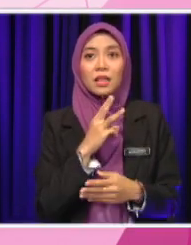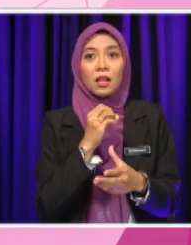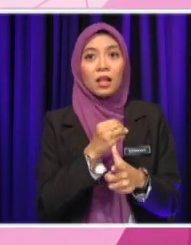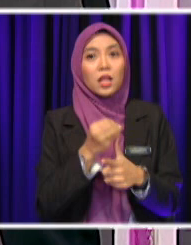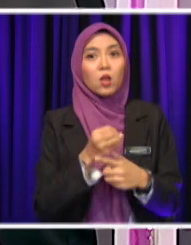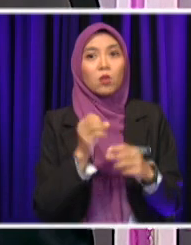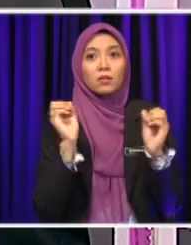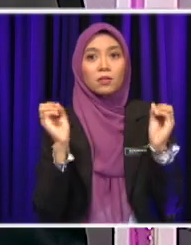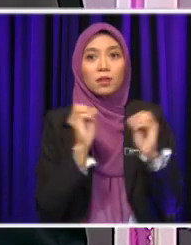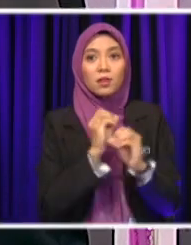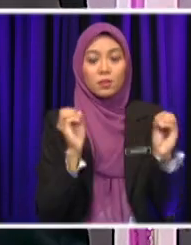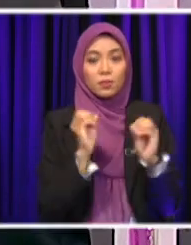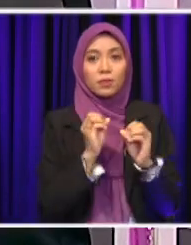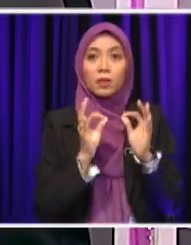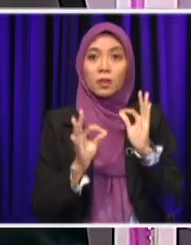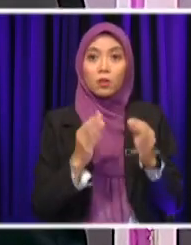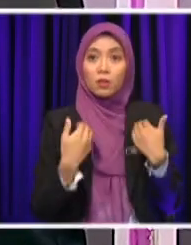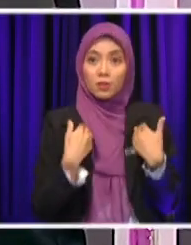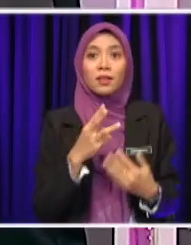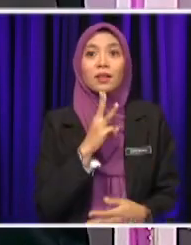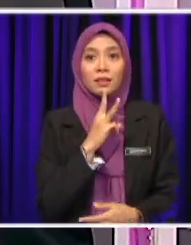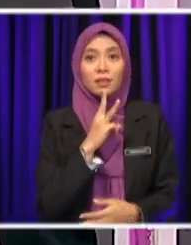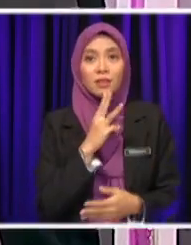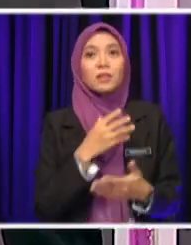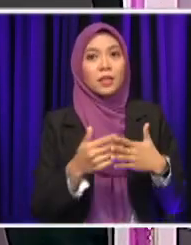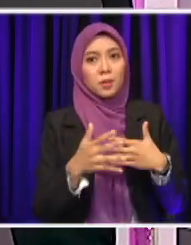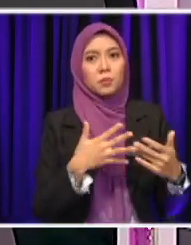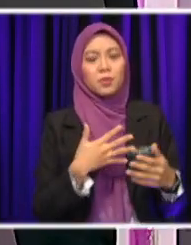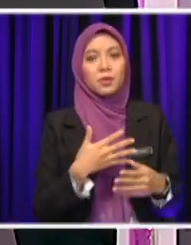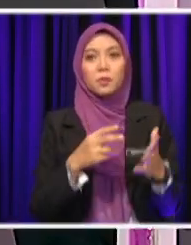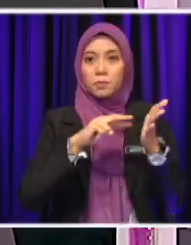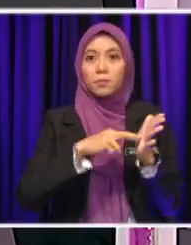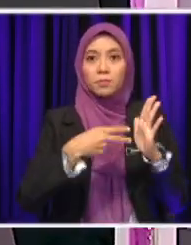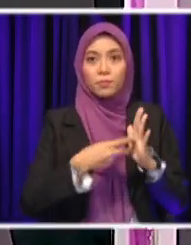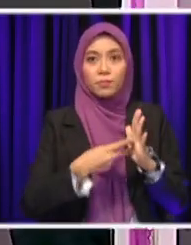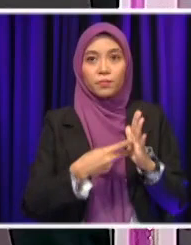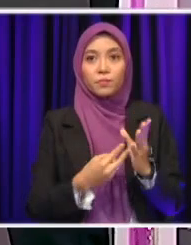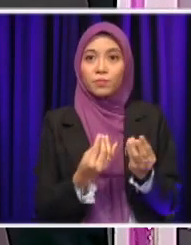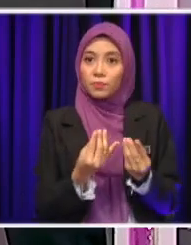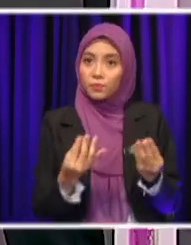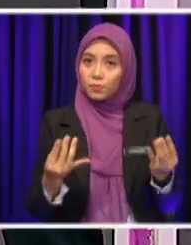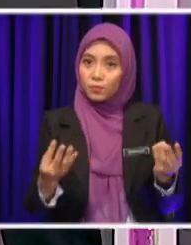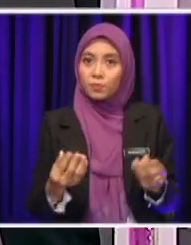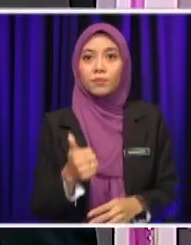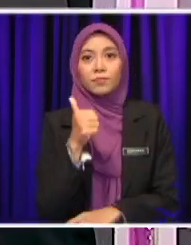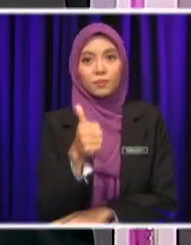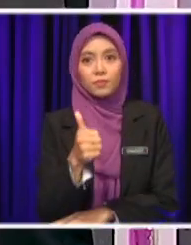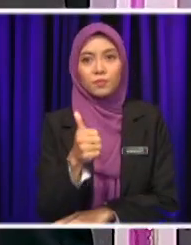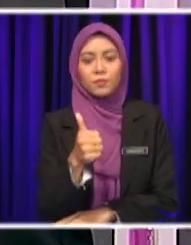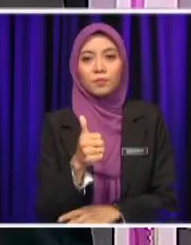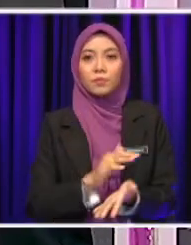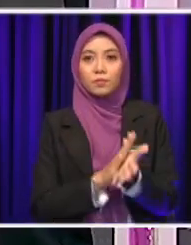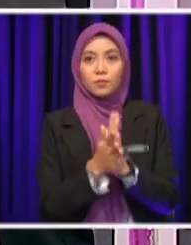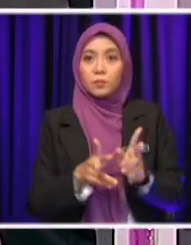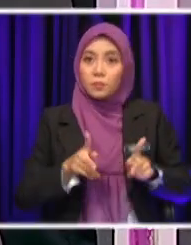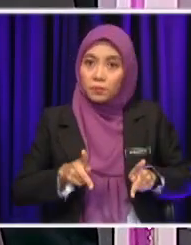Bila ada air, kalau ada air tak ada masalah lah, bermakna tanah tu lembap. Bermakna tanah tu lembap, jadi papan LED